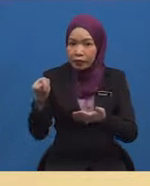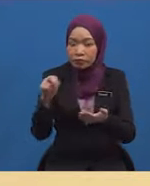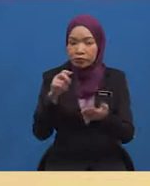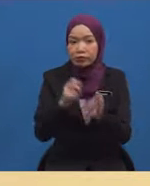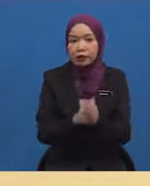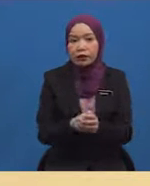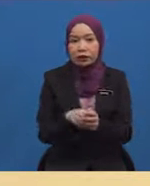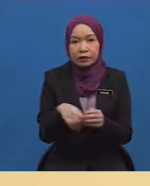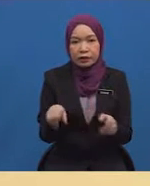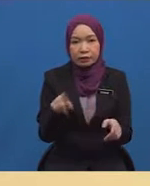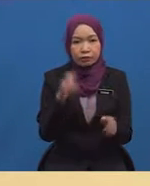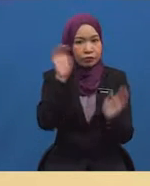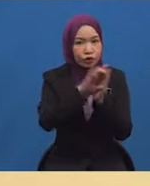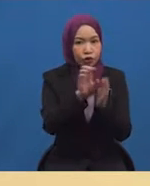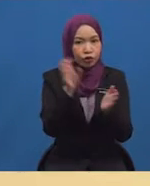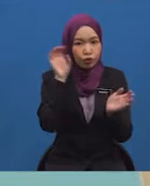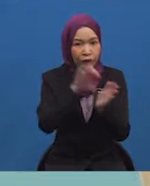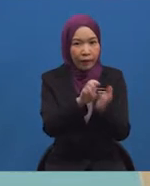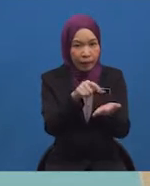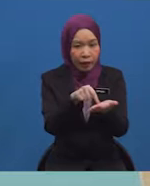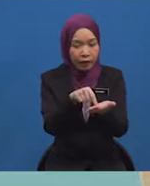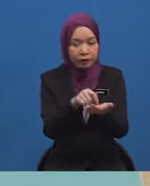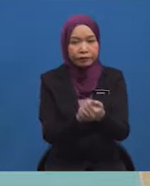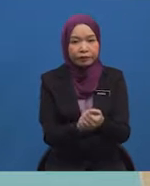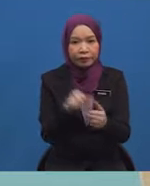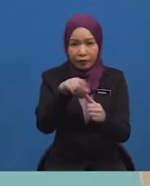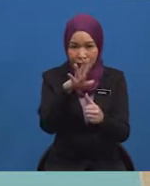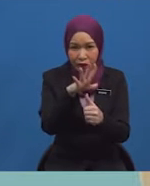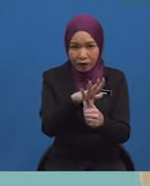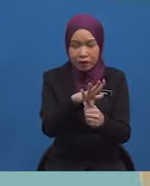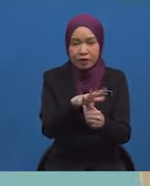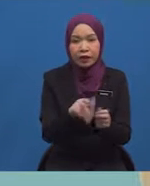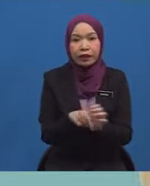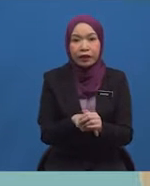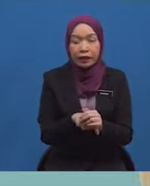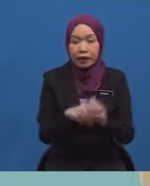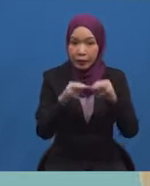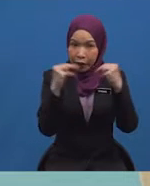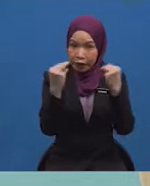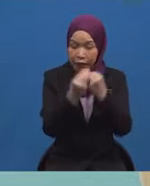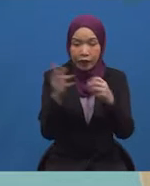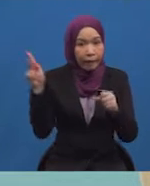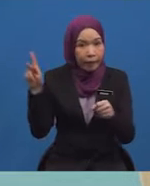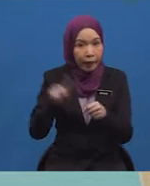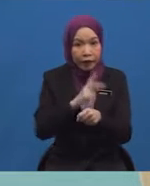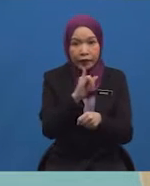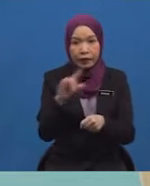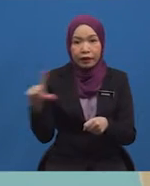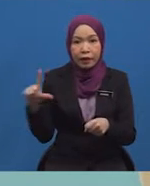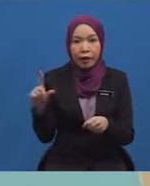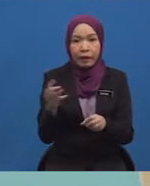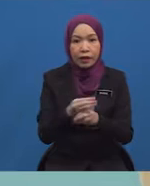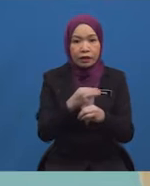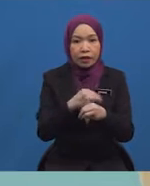dalam imej di sebelah. Salah satu kesan di kawasan berpenduduk padat adalah masalah